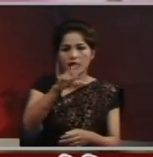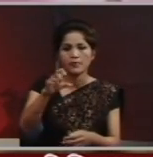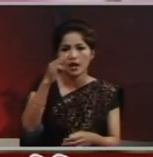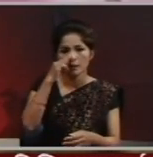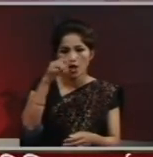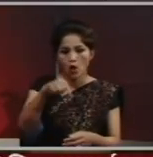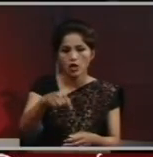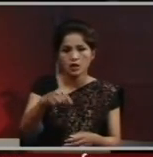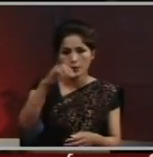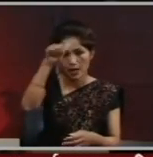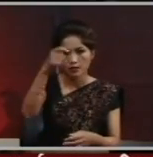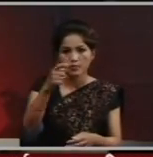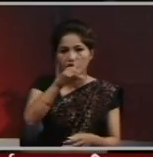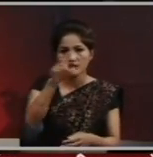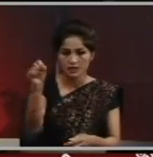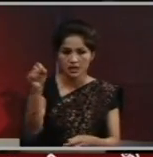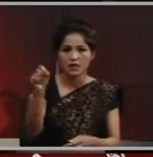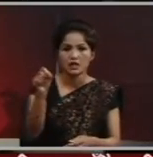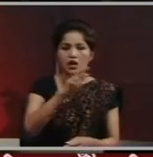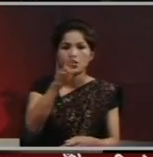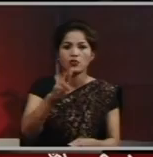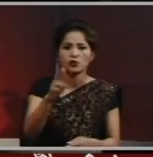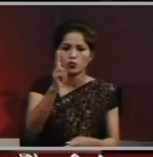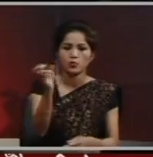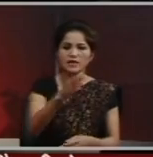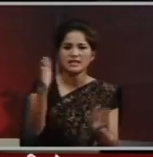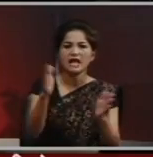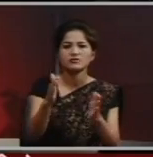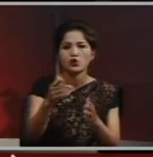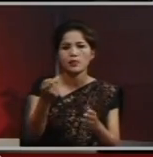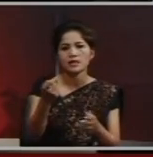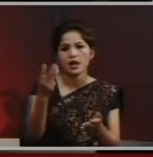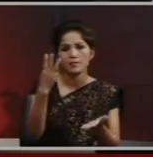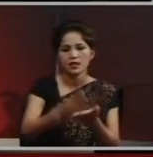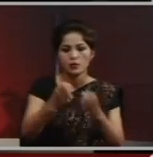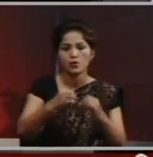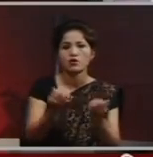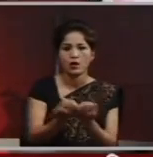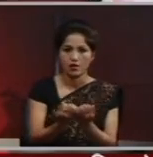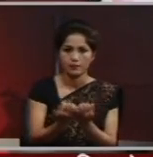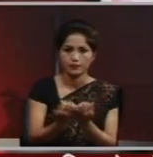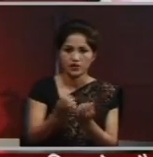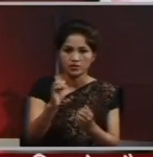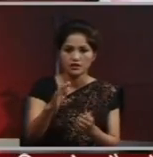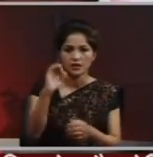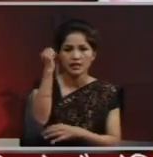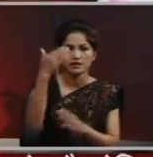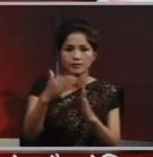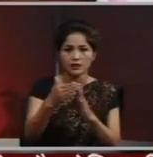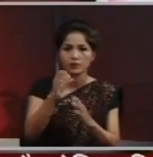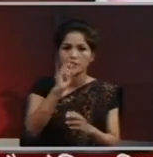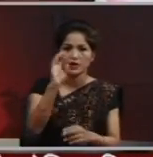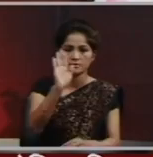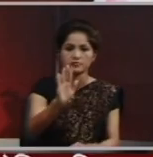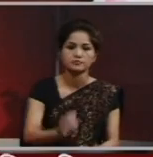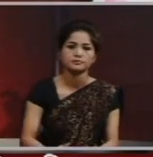नेपालमा अहिले भारु 100 र त्यसभन्दा साना नोट मात्रै चलाउन सकिने राष्ट्र ब्याङ्कको भनाइ